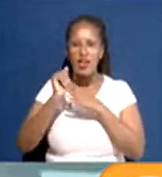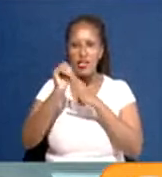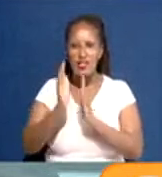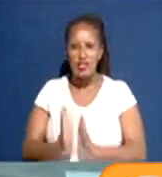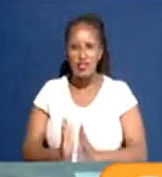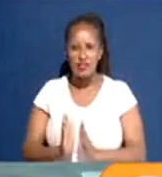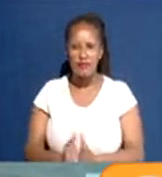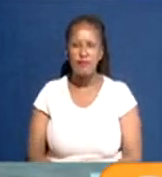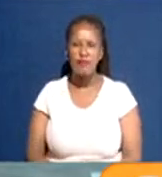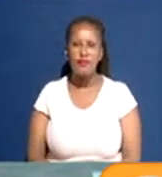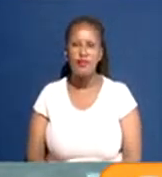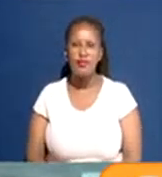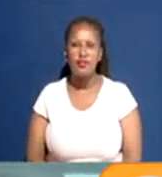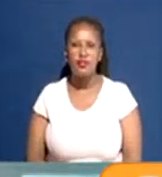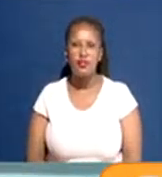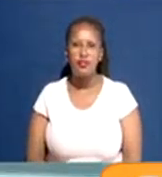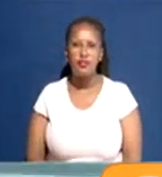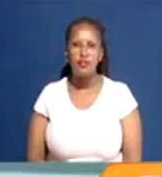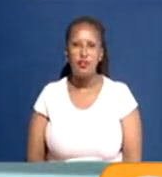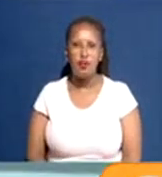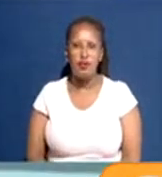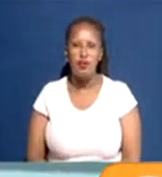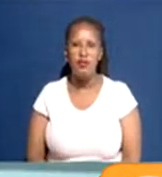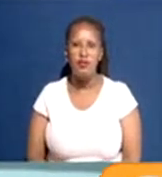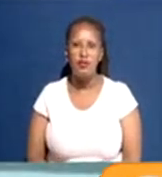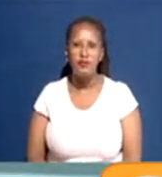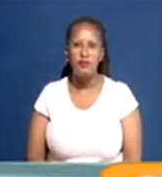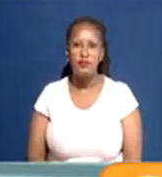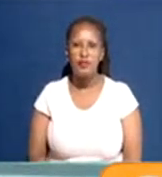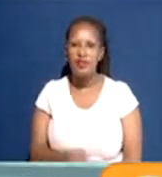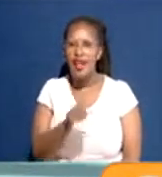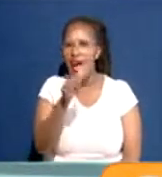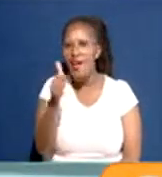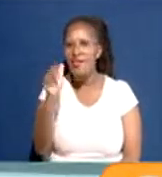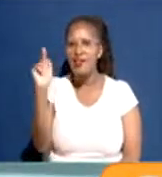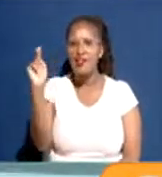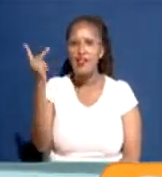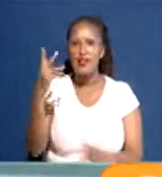wetu. Wale wa Kenya ambao